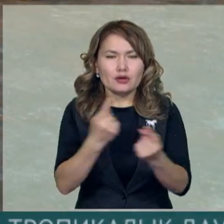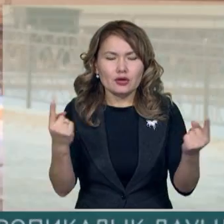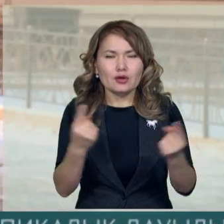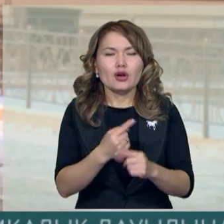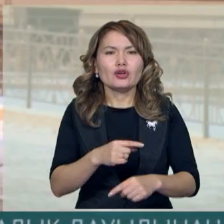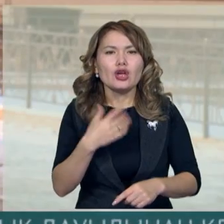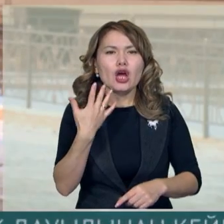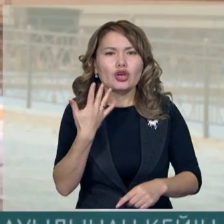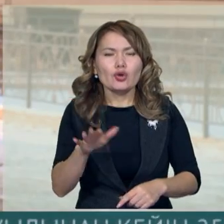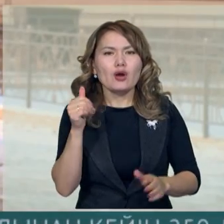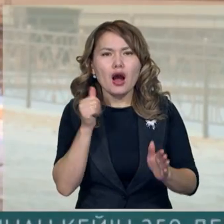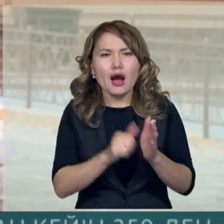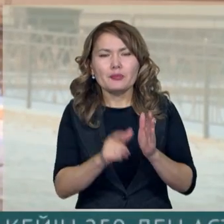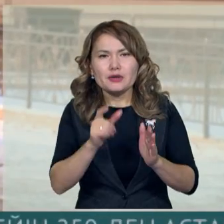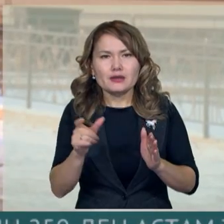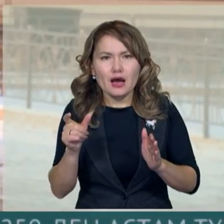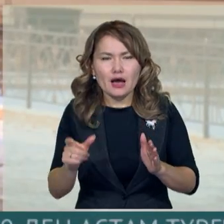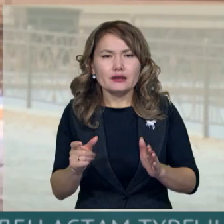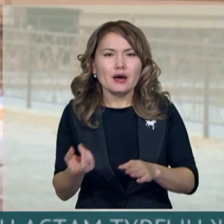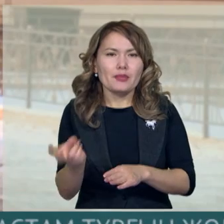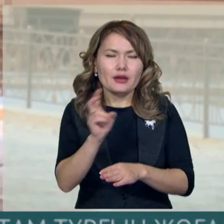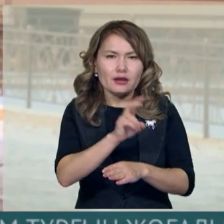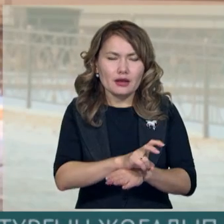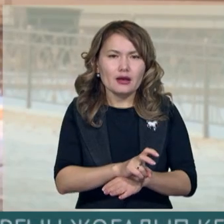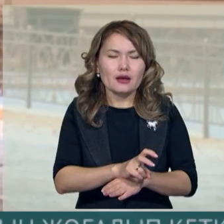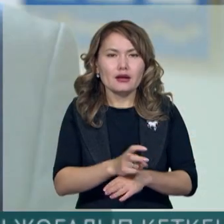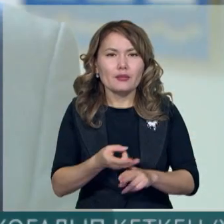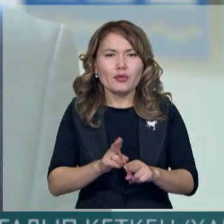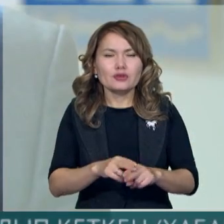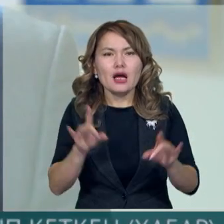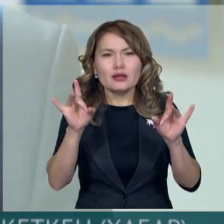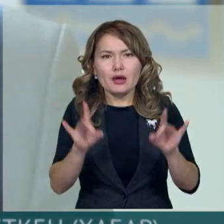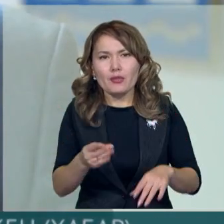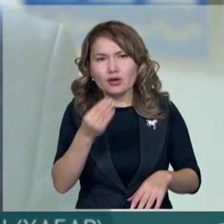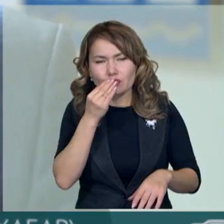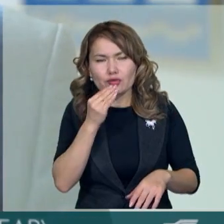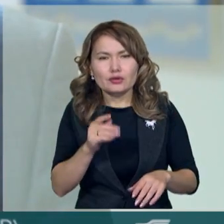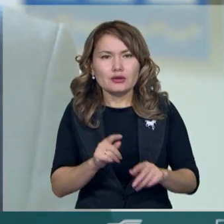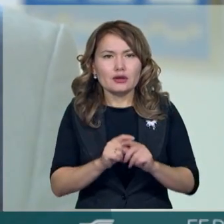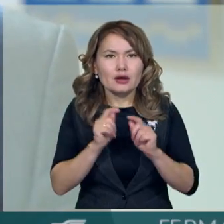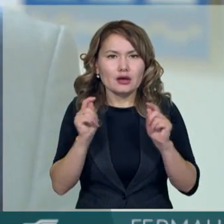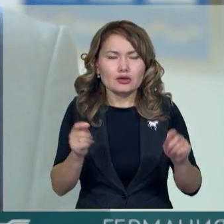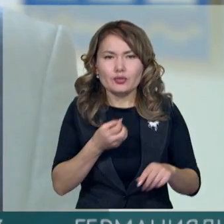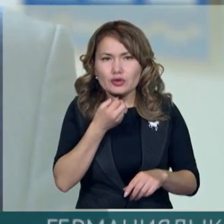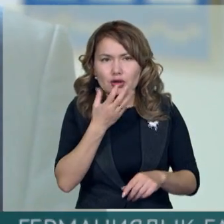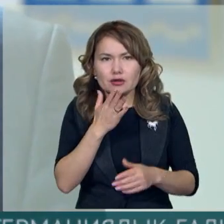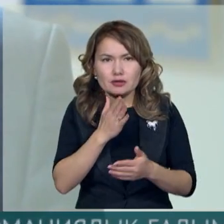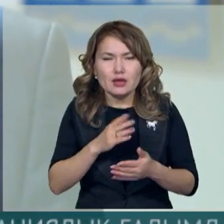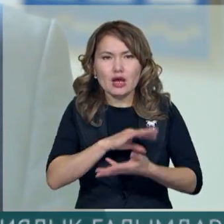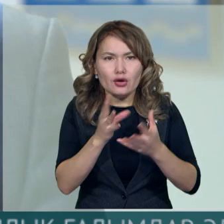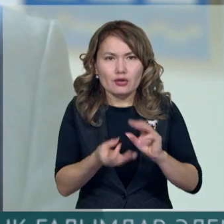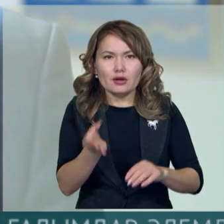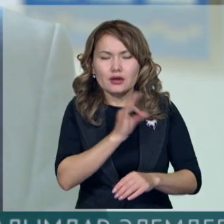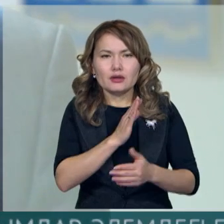адам келеватыр, тамақтанып атыр қазір осы ашылғаннан бері. Бір ай болды ашылғанымызға. Осы 2017 жылдың 16 объекті